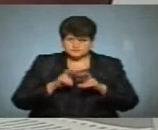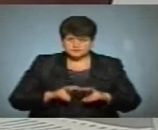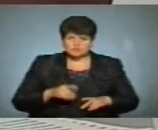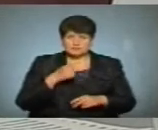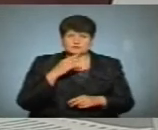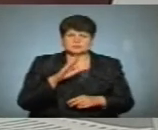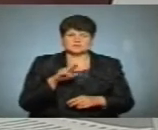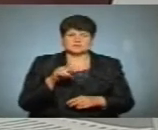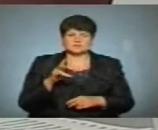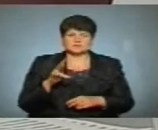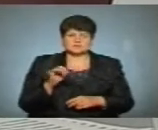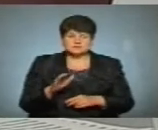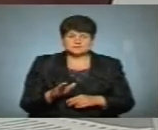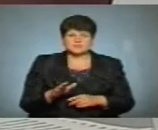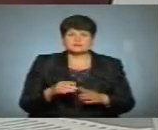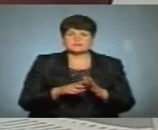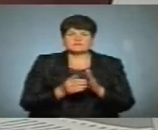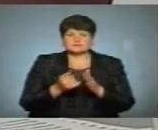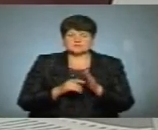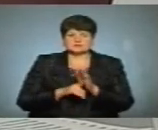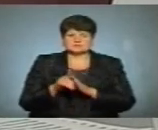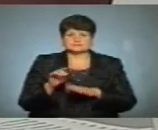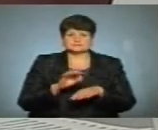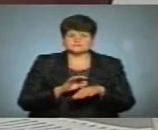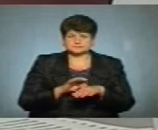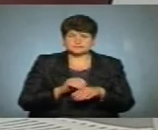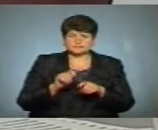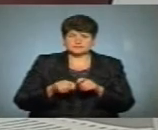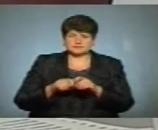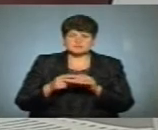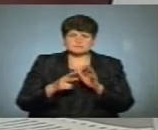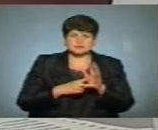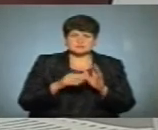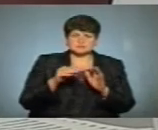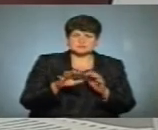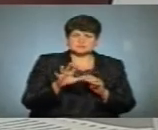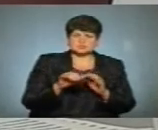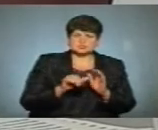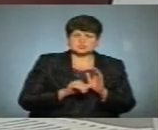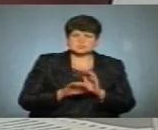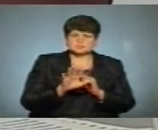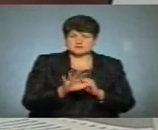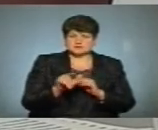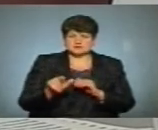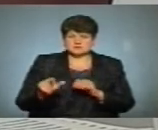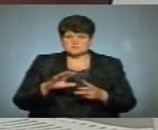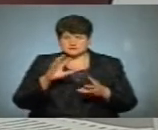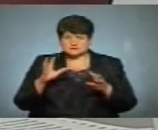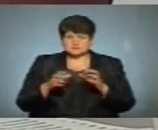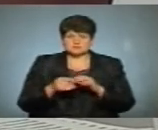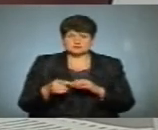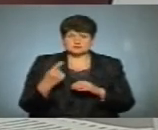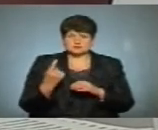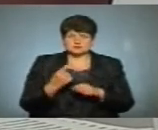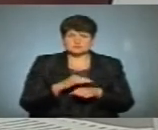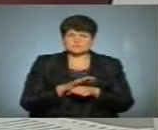Володимир Паничев. За його словами, від початку пандемії протестували 17 565 осіб. Загалом на Тернопільщині